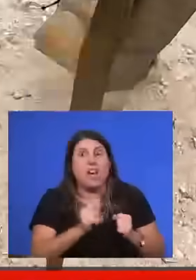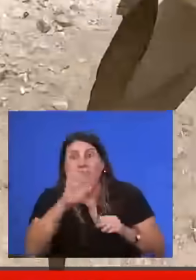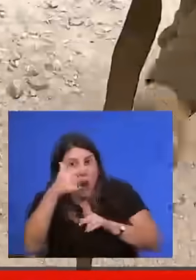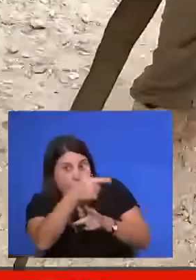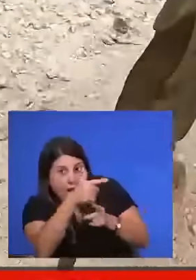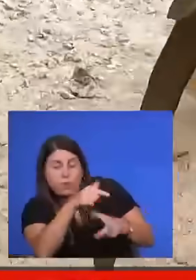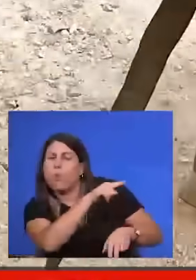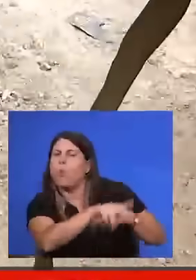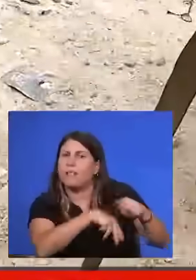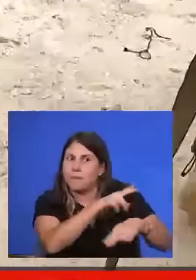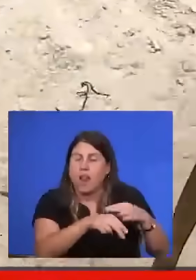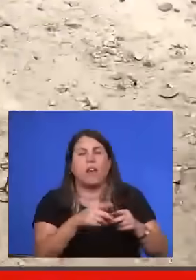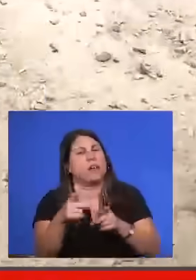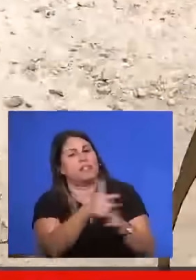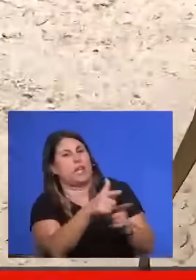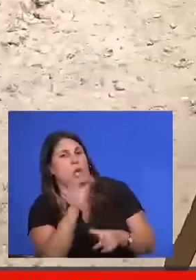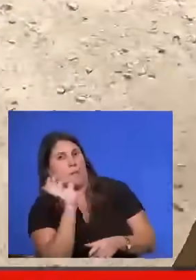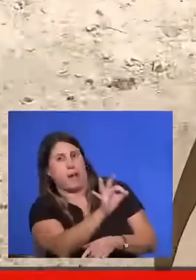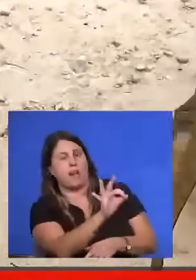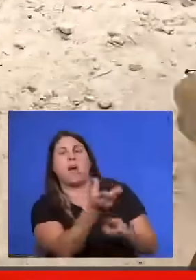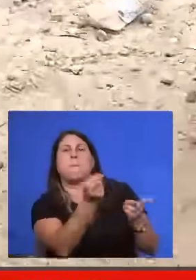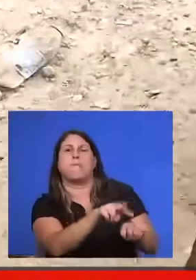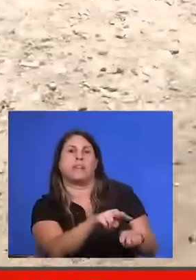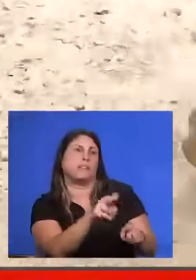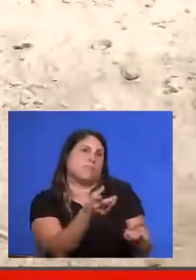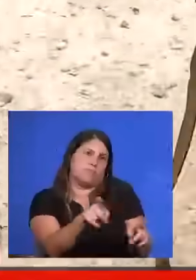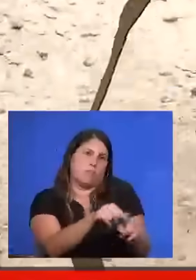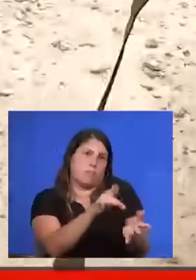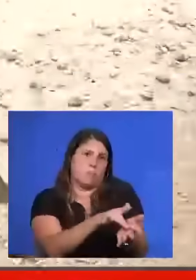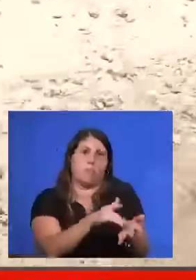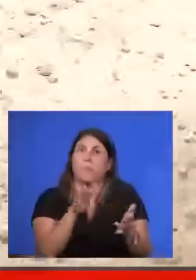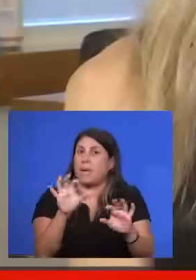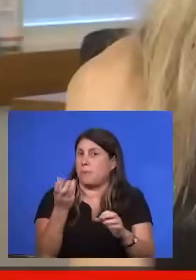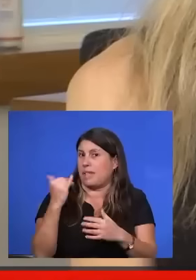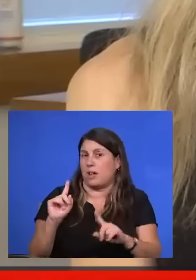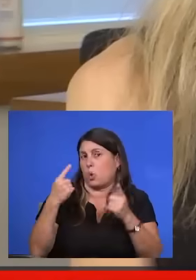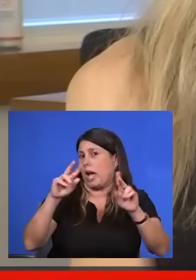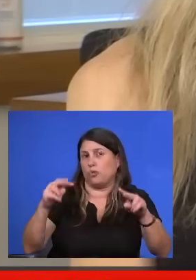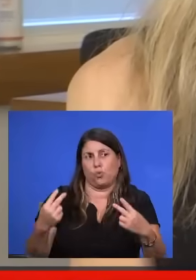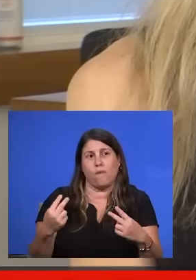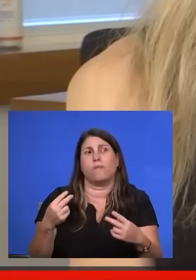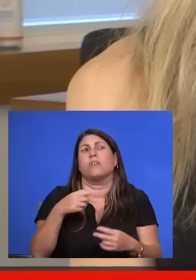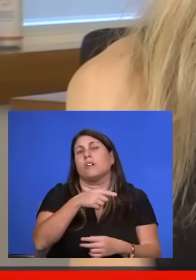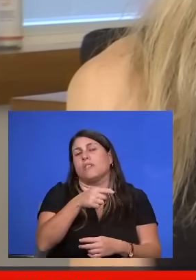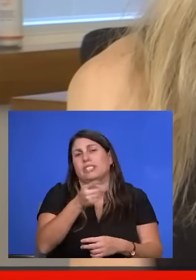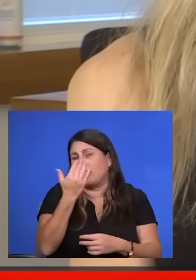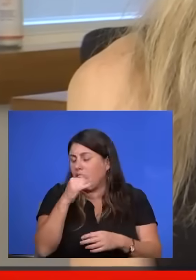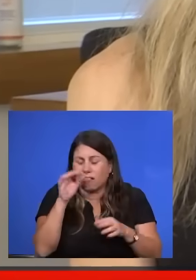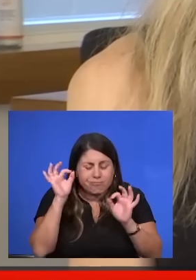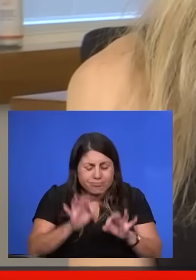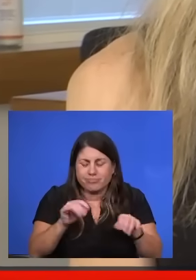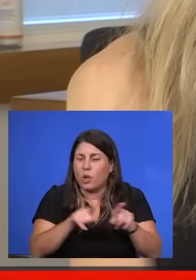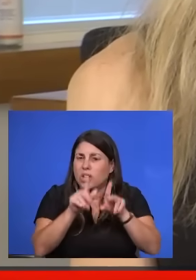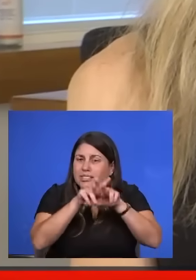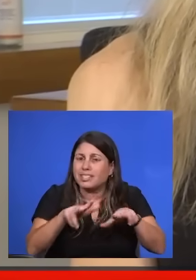בו, והוא נהרג במקום. גם אם זה היה קורה שוב והוא היה באותה סיטואציה בדיוק,